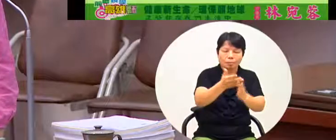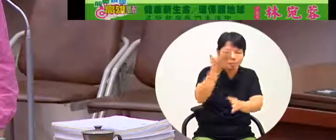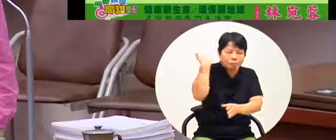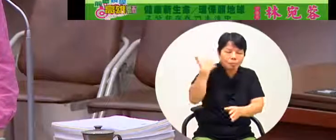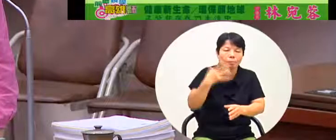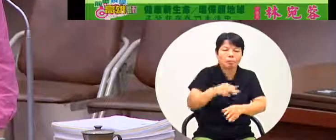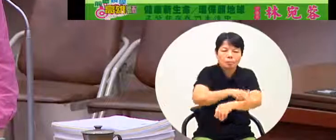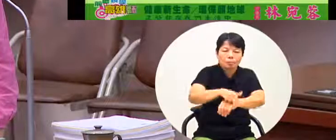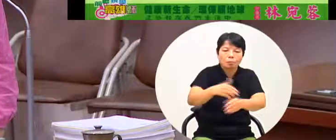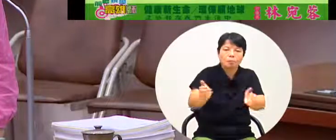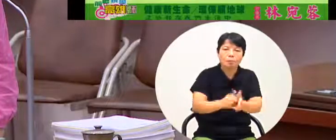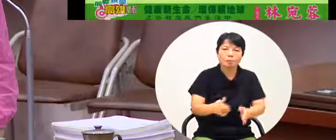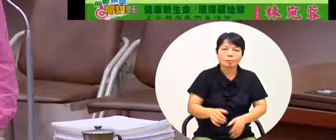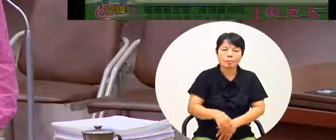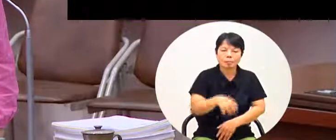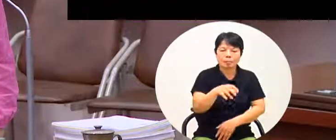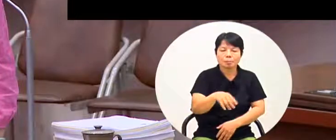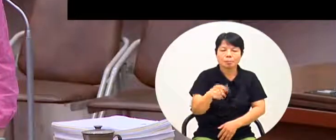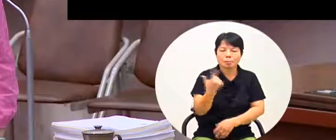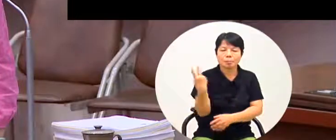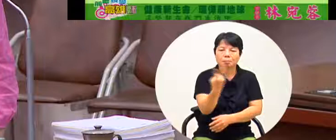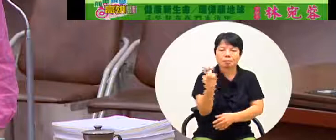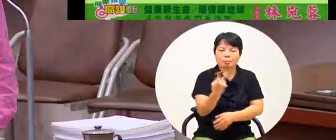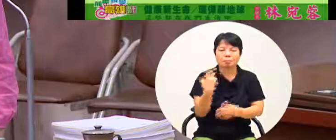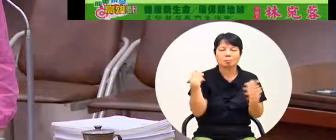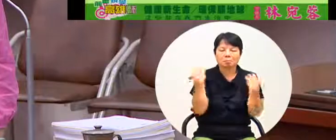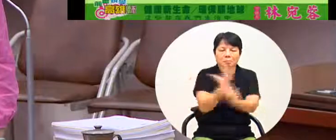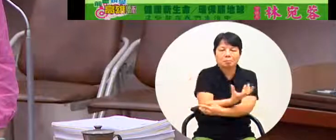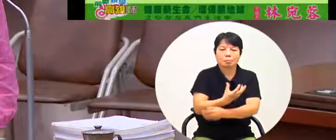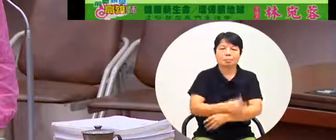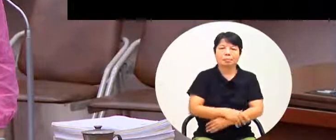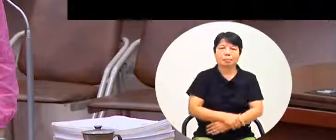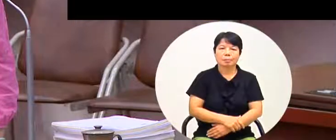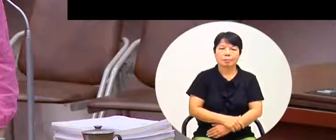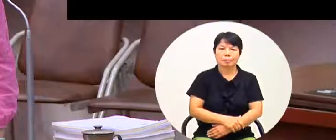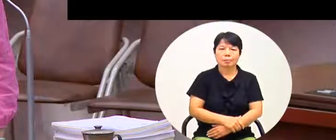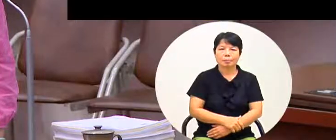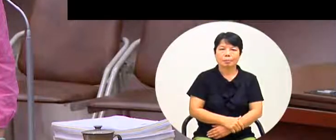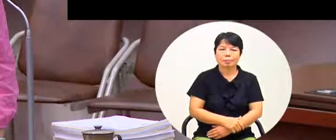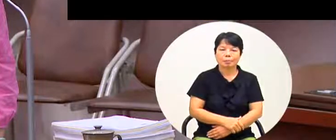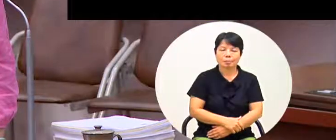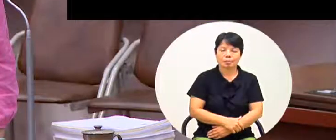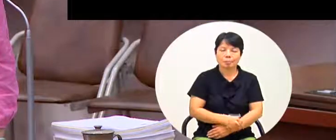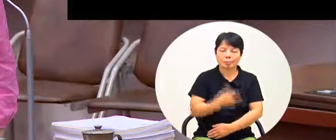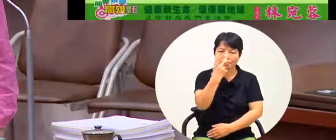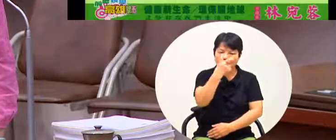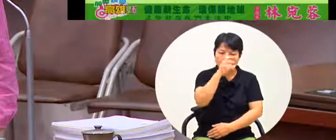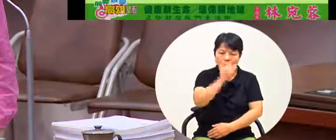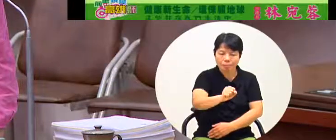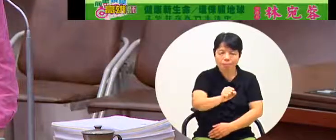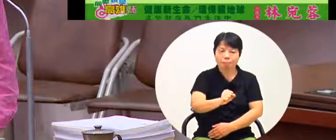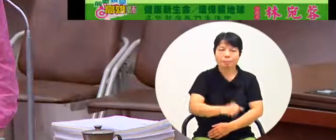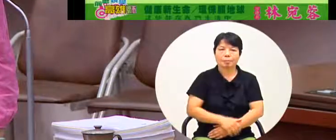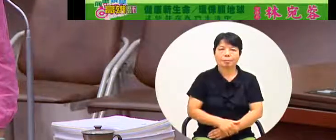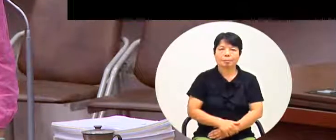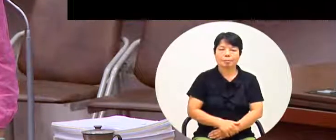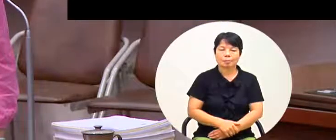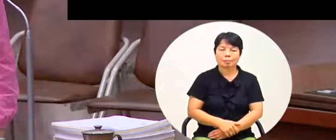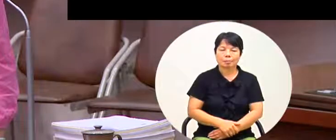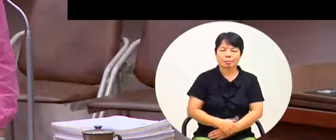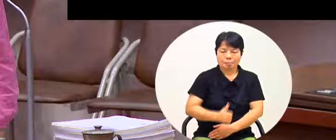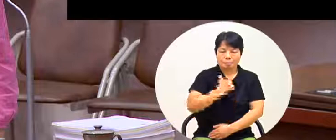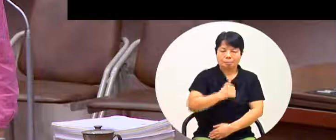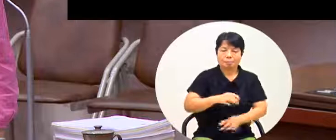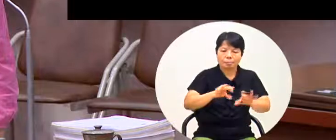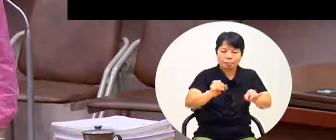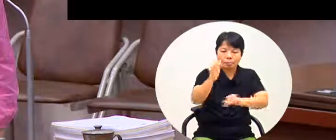推去啦，结果查了之后，确实是地震局的工作，